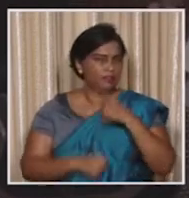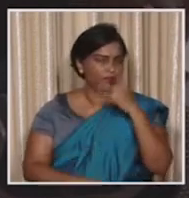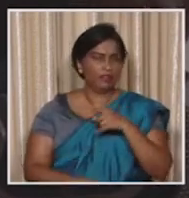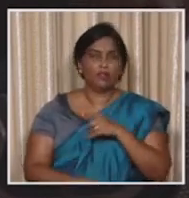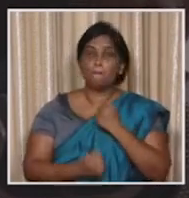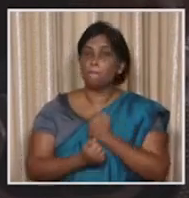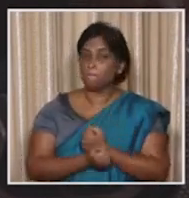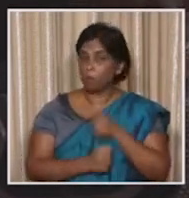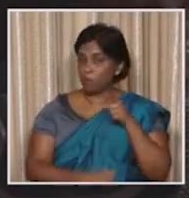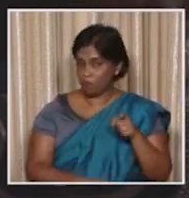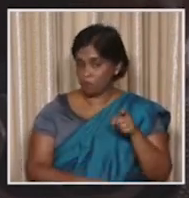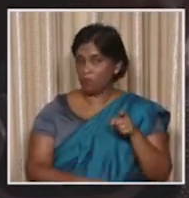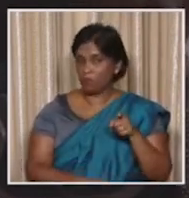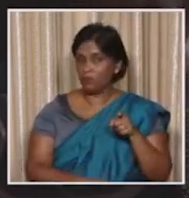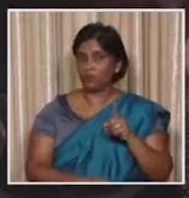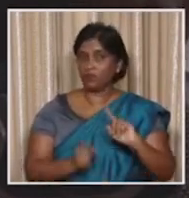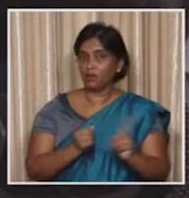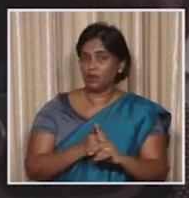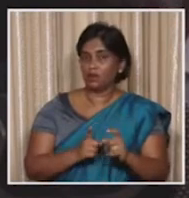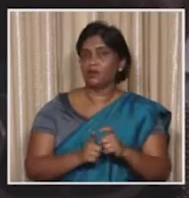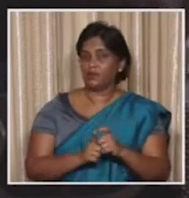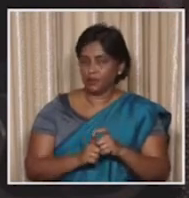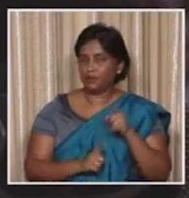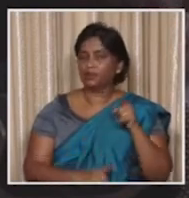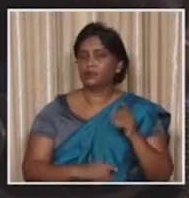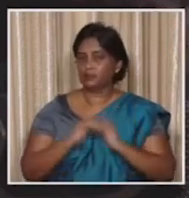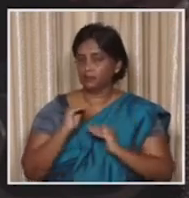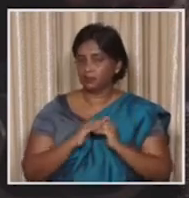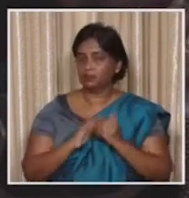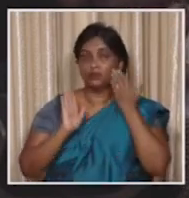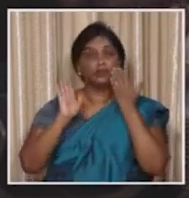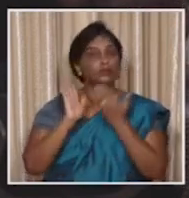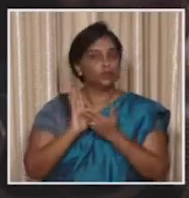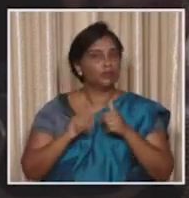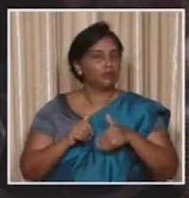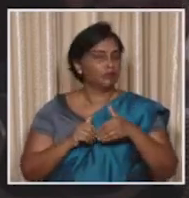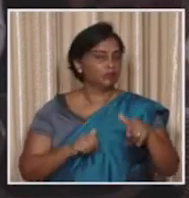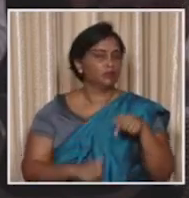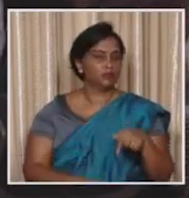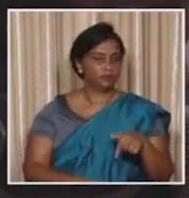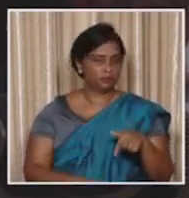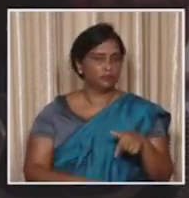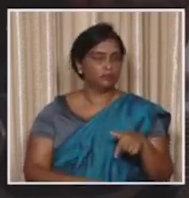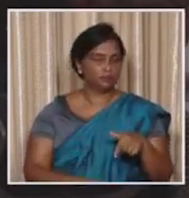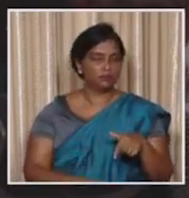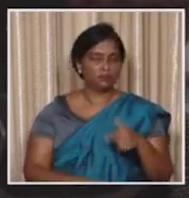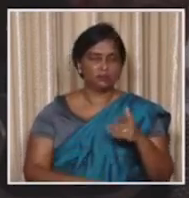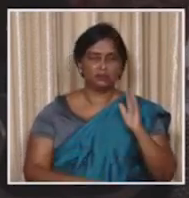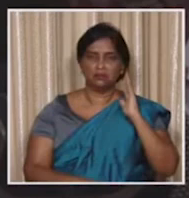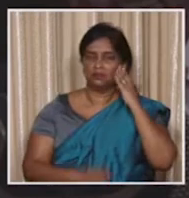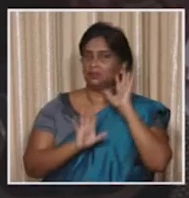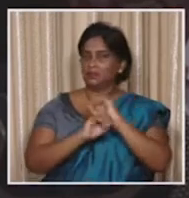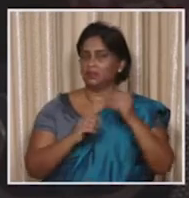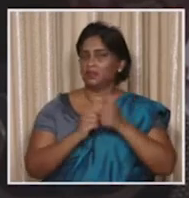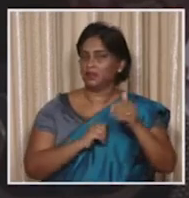அட்டூழியங்கள், அடக்குமுறைகள் வெளிவந்திருந்த ஒரு சூழலிலே இந்த அரசாங்கத்தினுடைய நிகழ்ச்சி நிரல் இரட்டை முகம் அம்பலமாகி இருந்த நிலைமையிலே அதை சகித்து